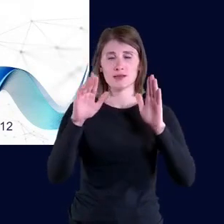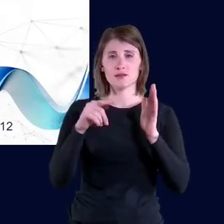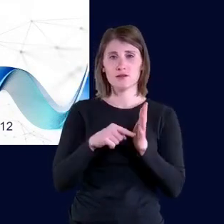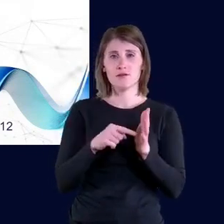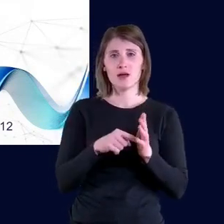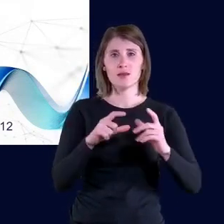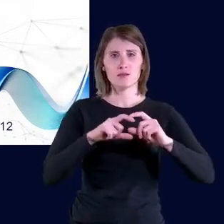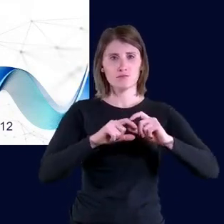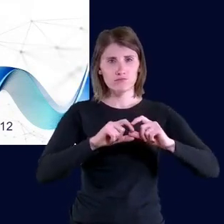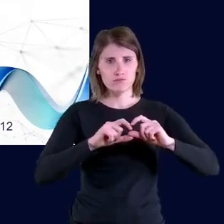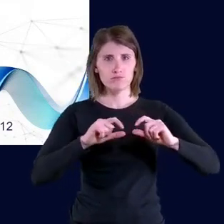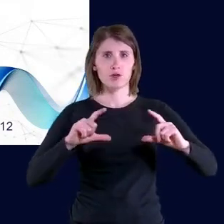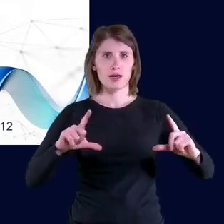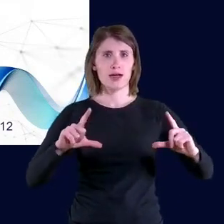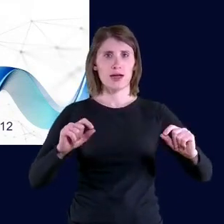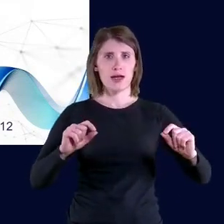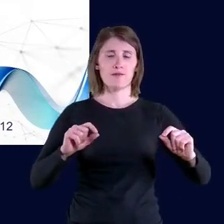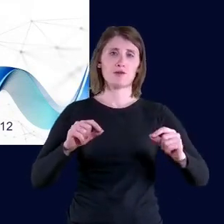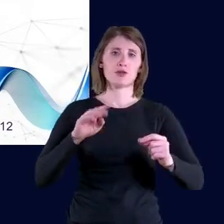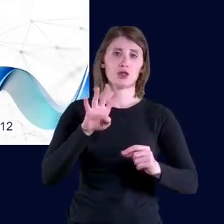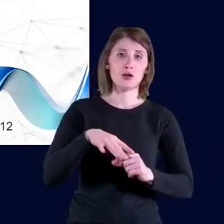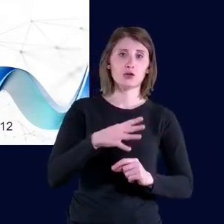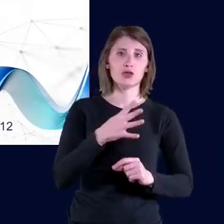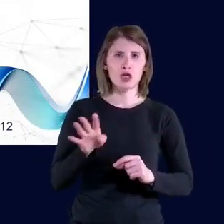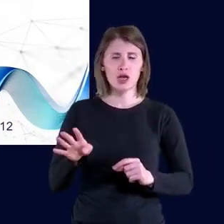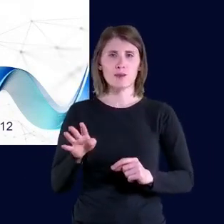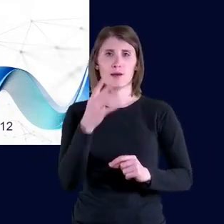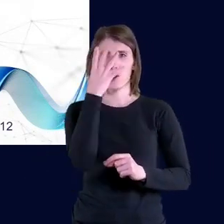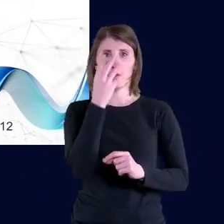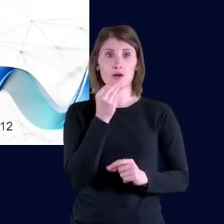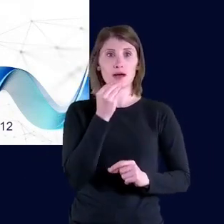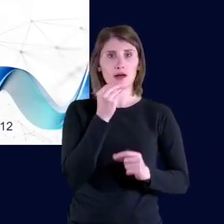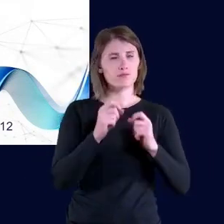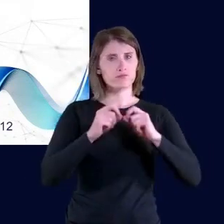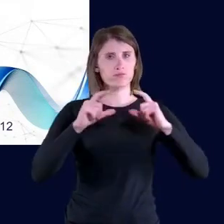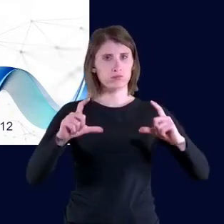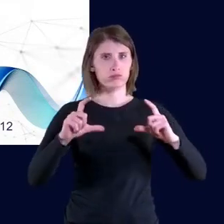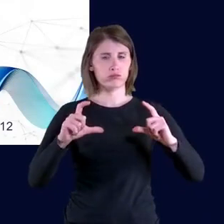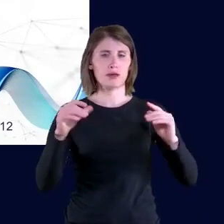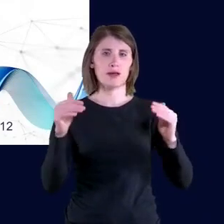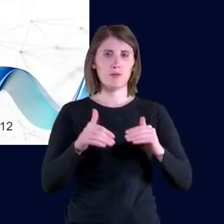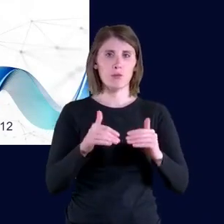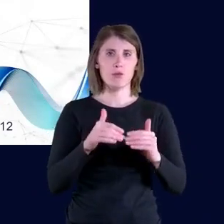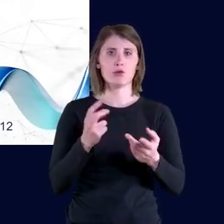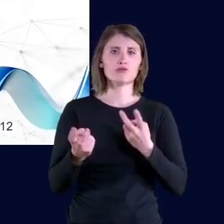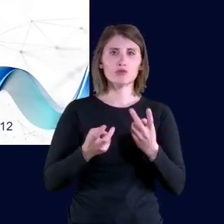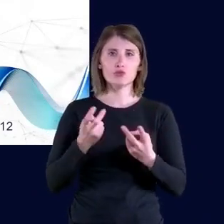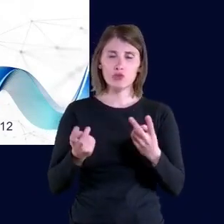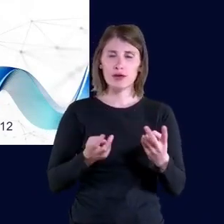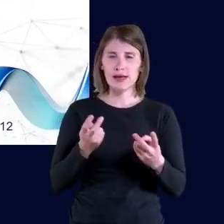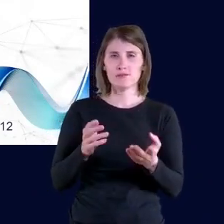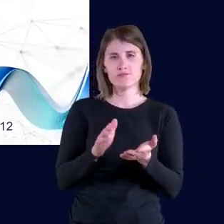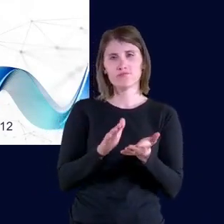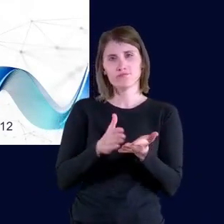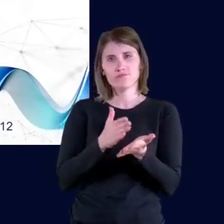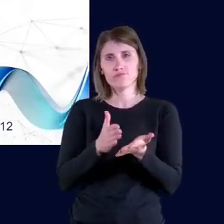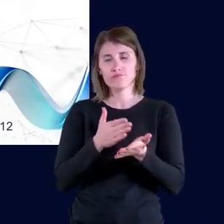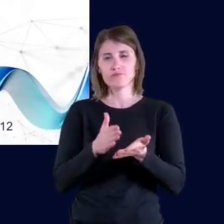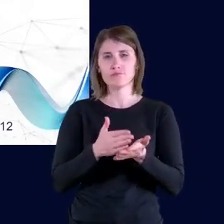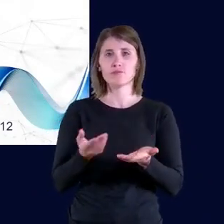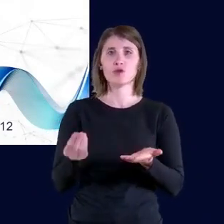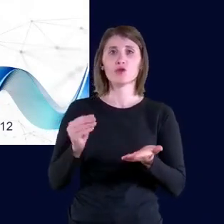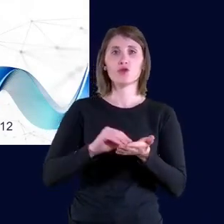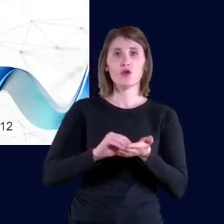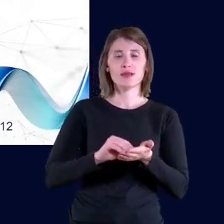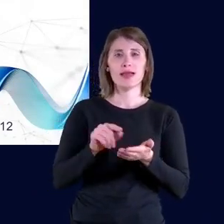kafli widoku siatki z dużymi ikonami możliwe jest ich filtrowanie dodany został